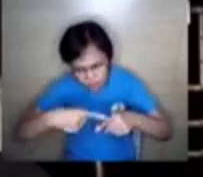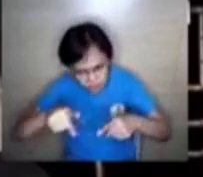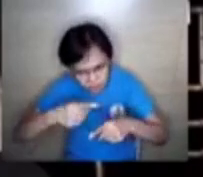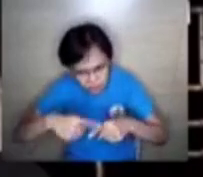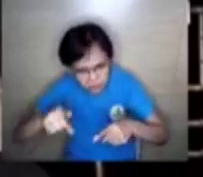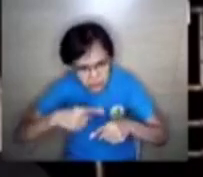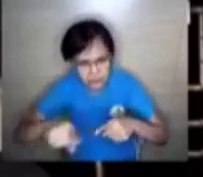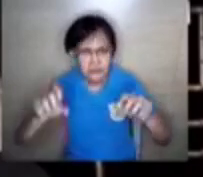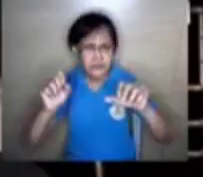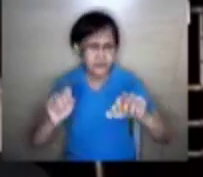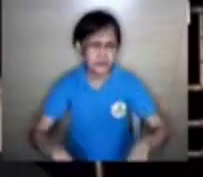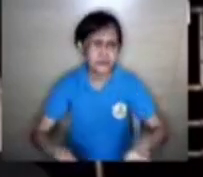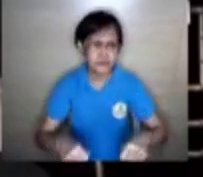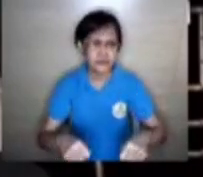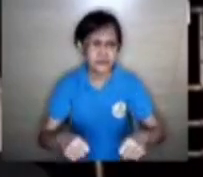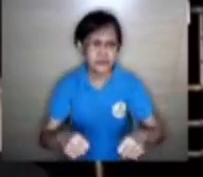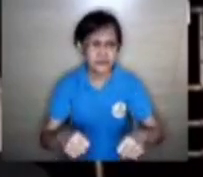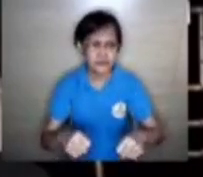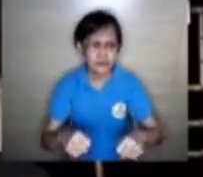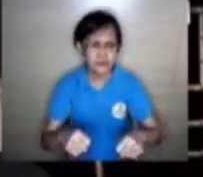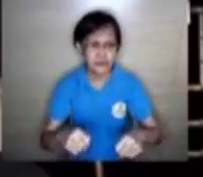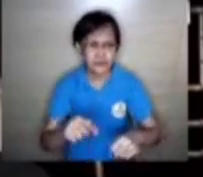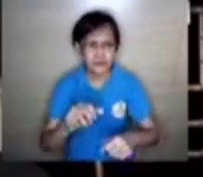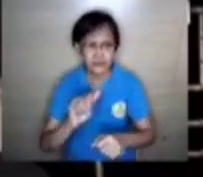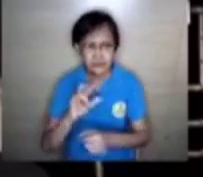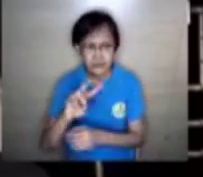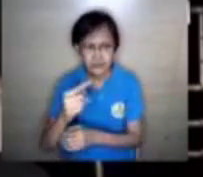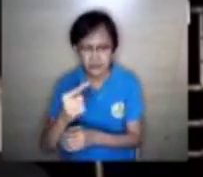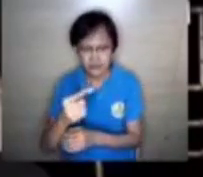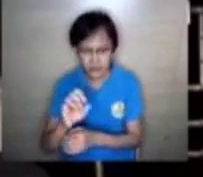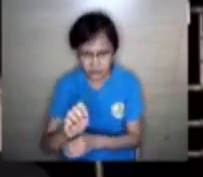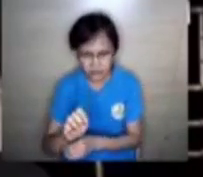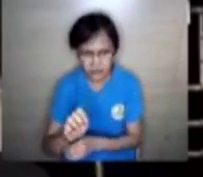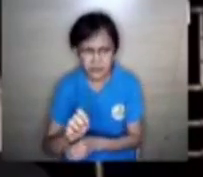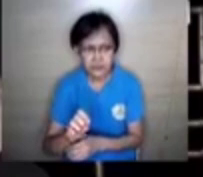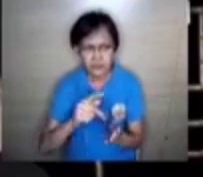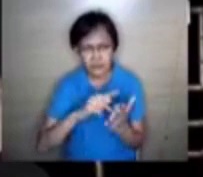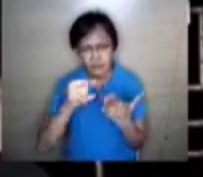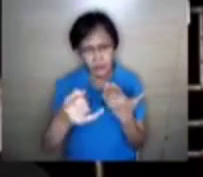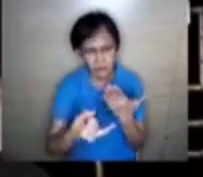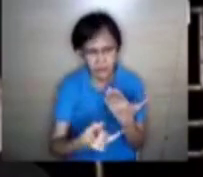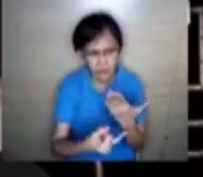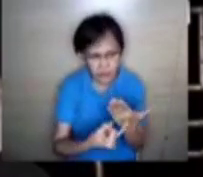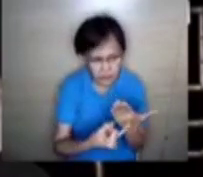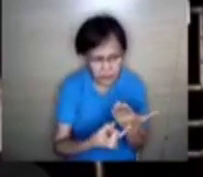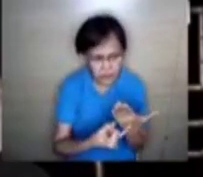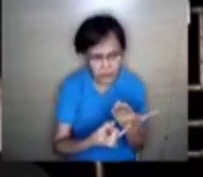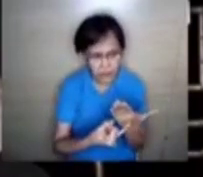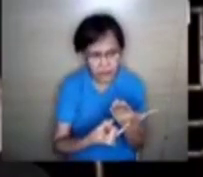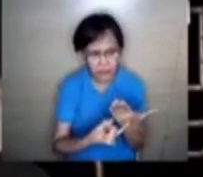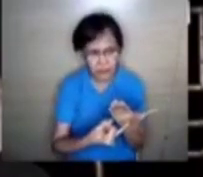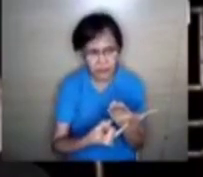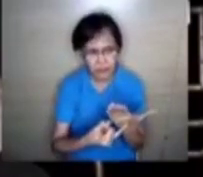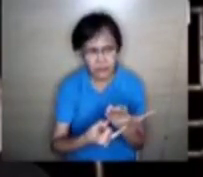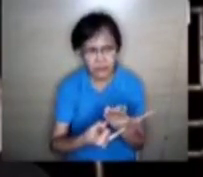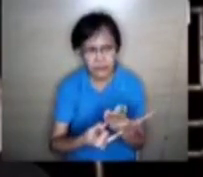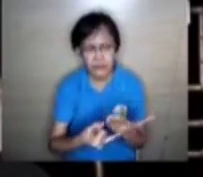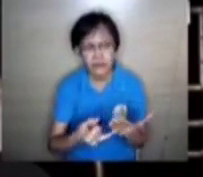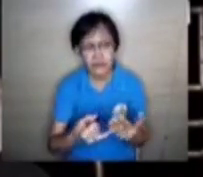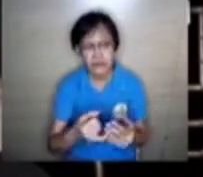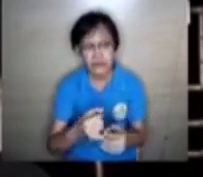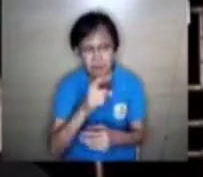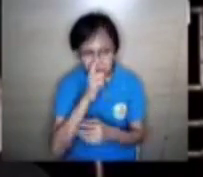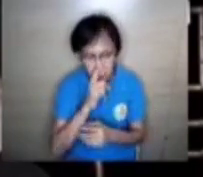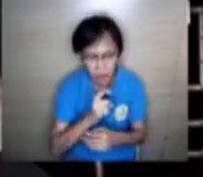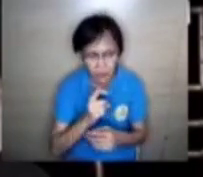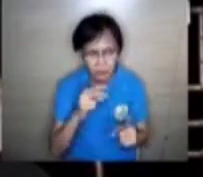Kung ikukumpara natin, on average, ang presyo ng isang proyekto natin bilang LGU